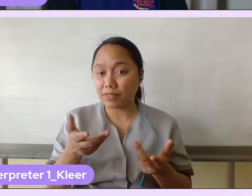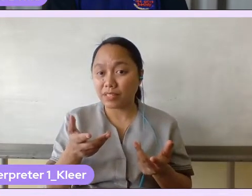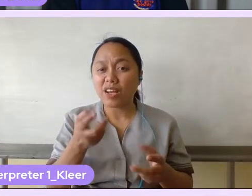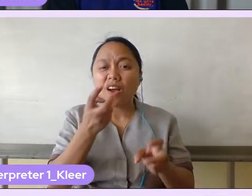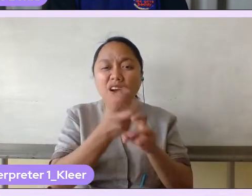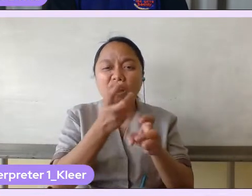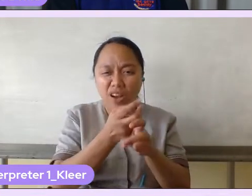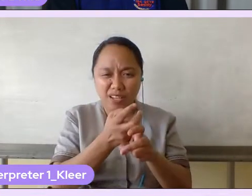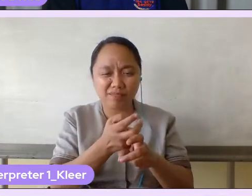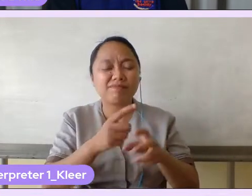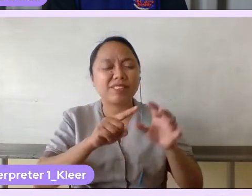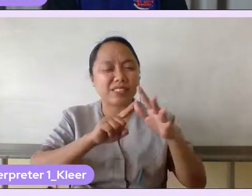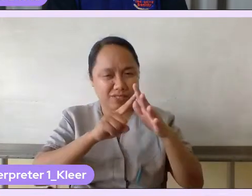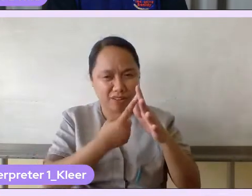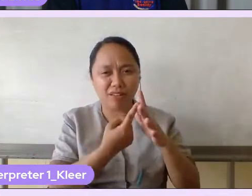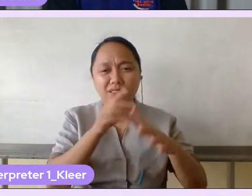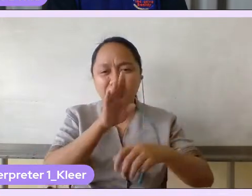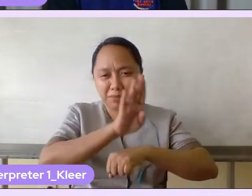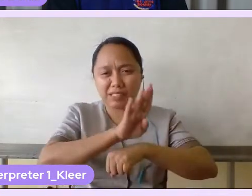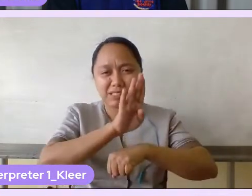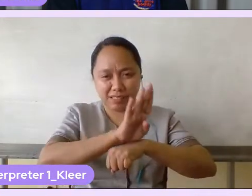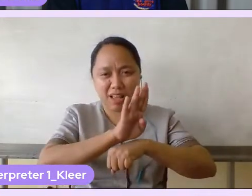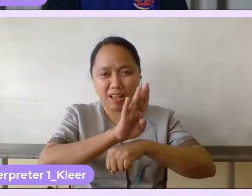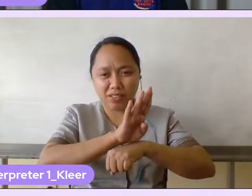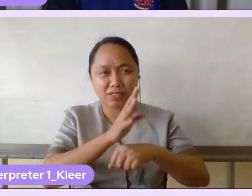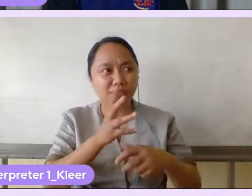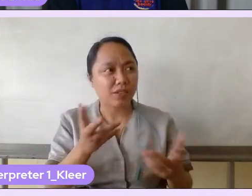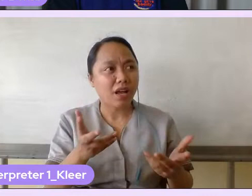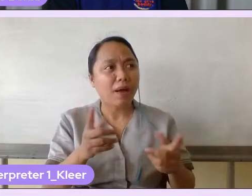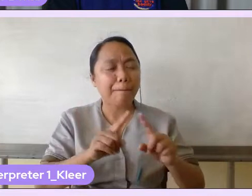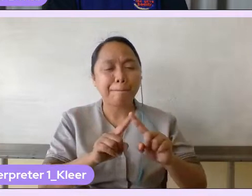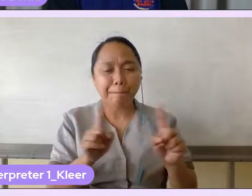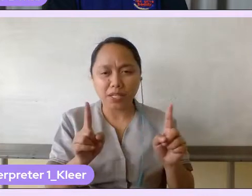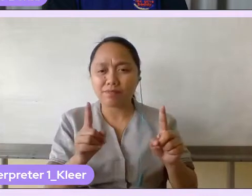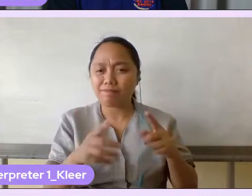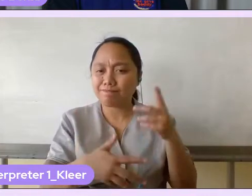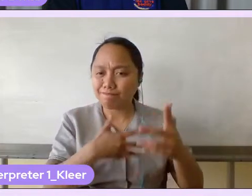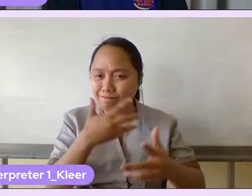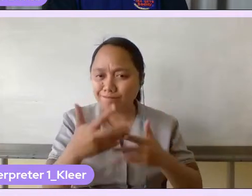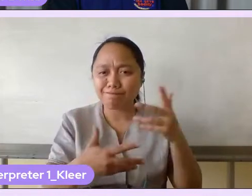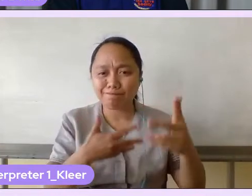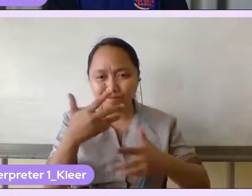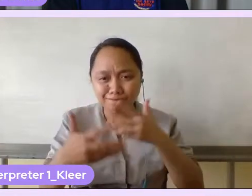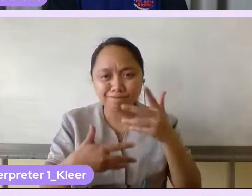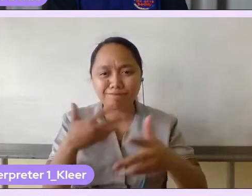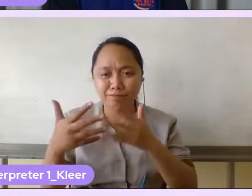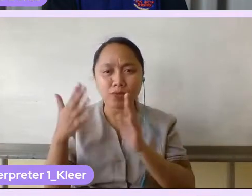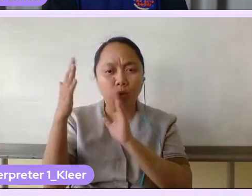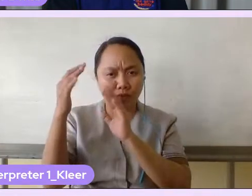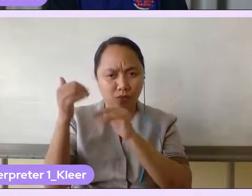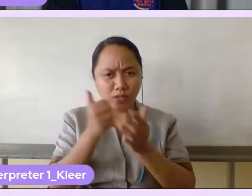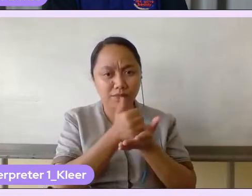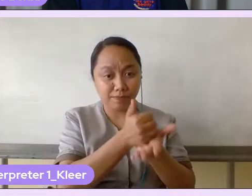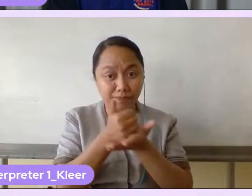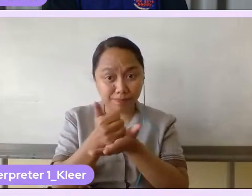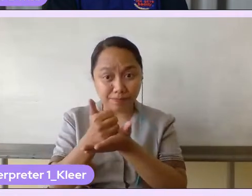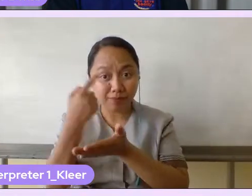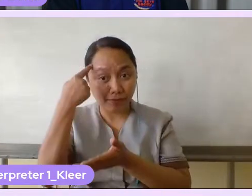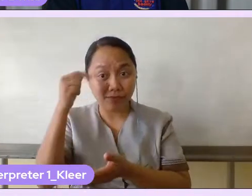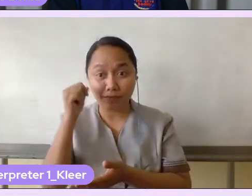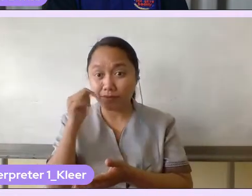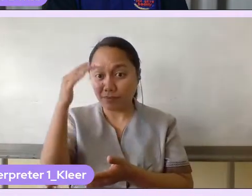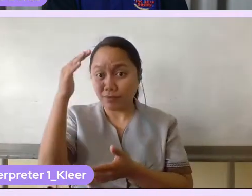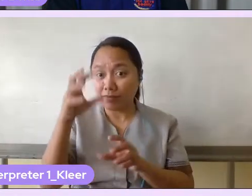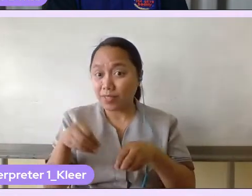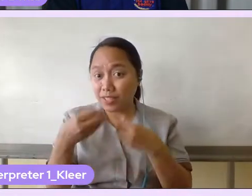magnegosyo, right? So, mataas, risky pa rin talaga at mataas pa rin ang failure rate, right? Pero hopefully, matutulungan natin yung mga businesses natin na